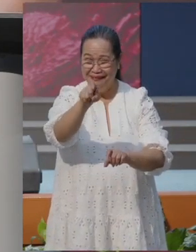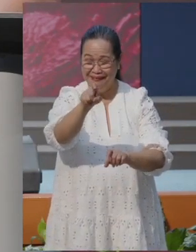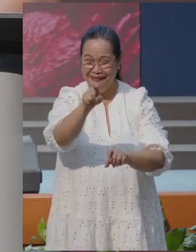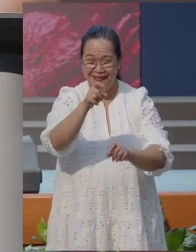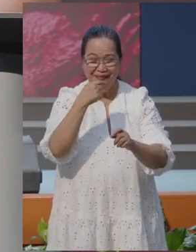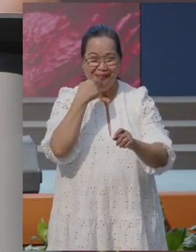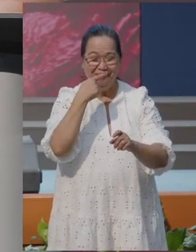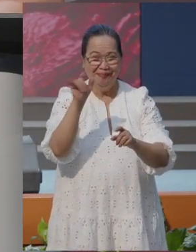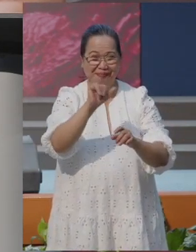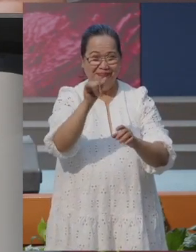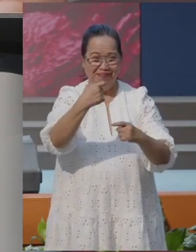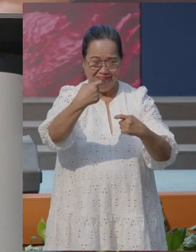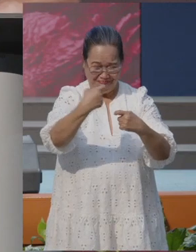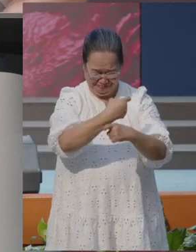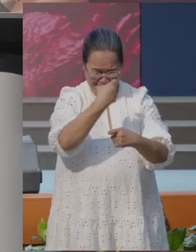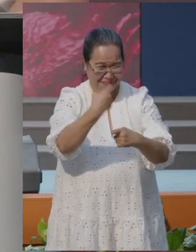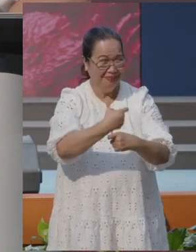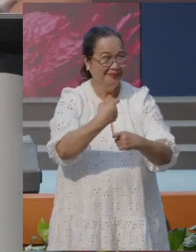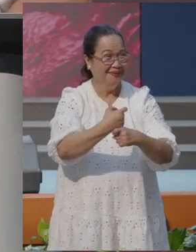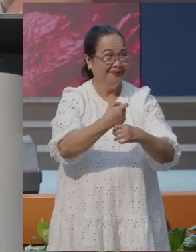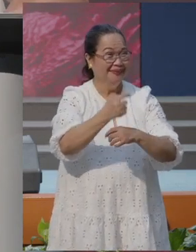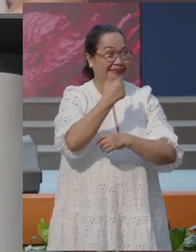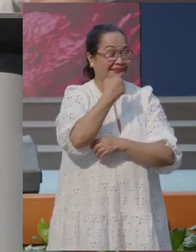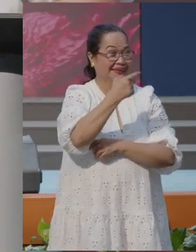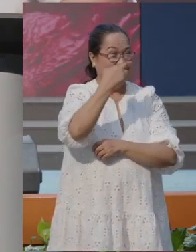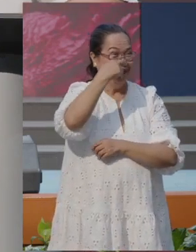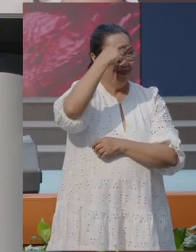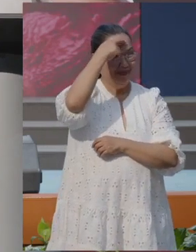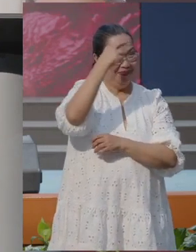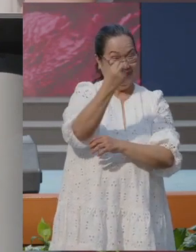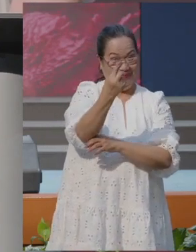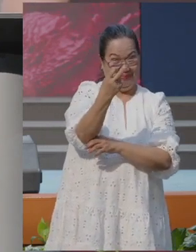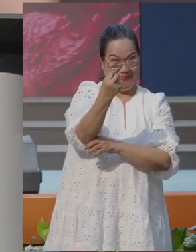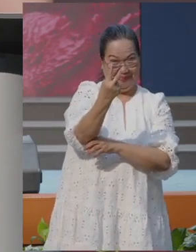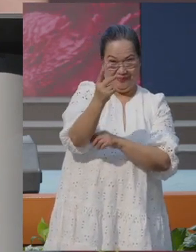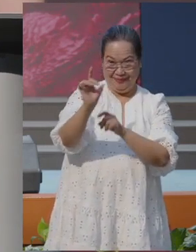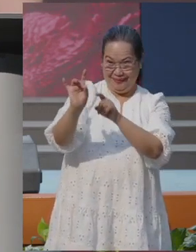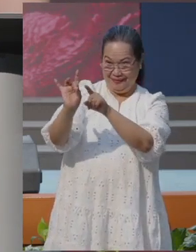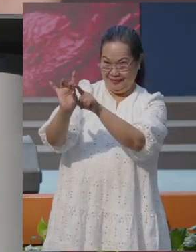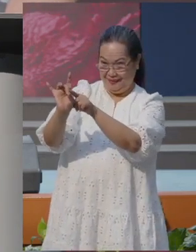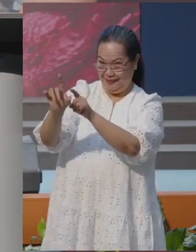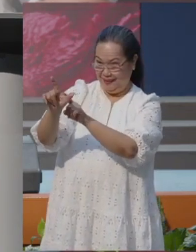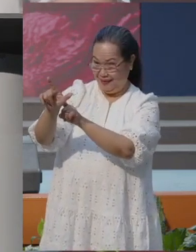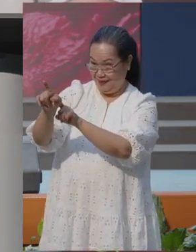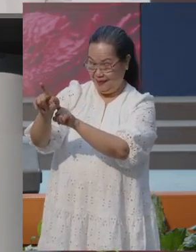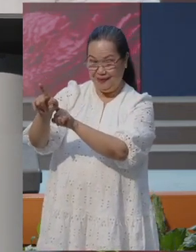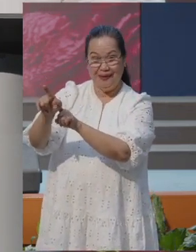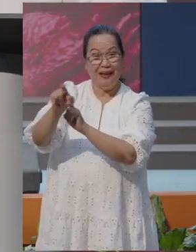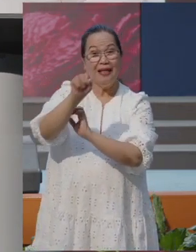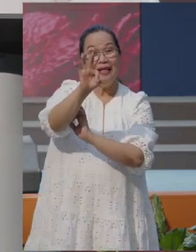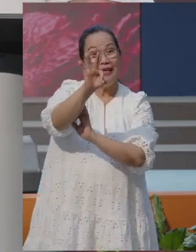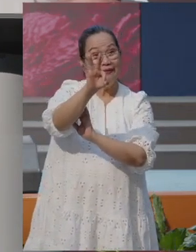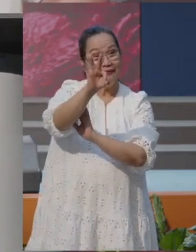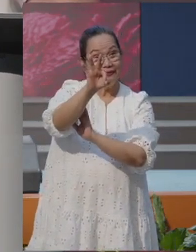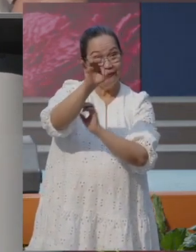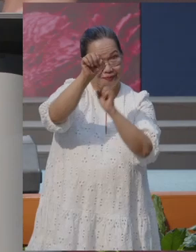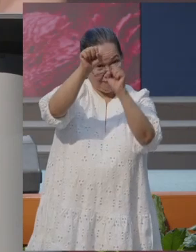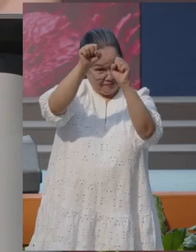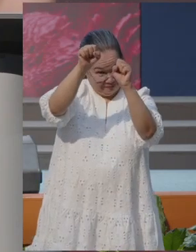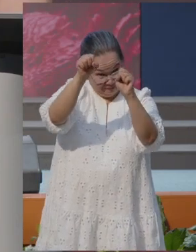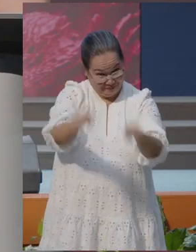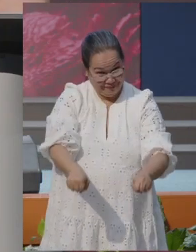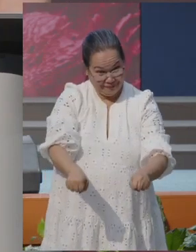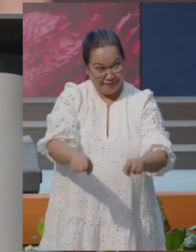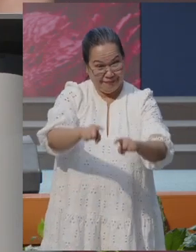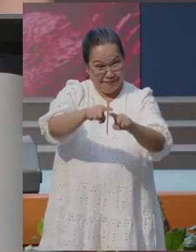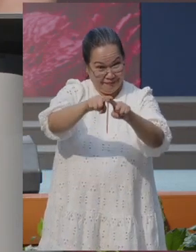namumuhi sa atin. Ang sabi sa Romans 12:18-21 ay ganito, if possible, so far as it